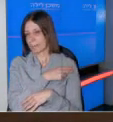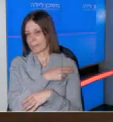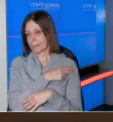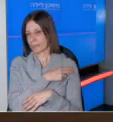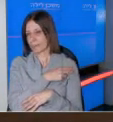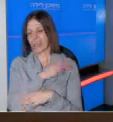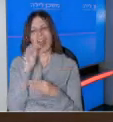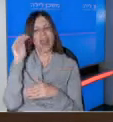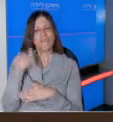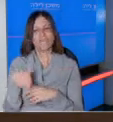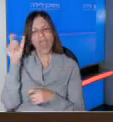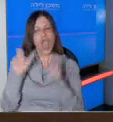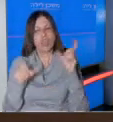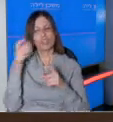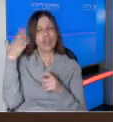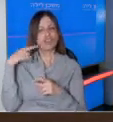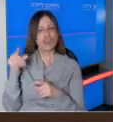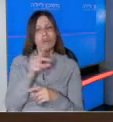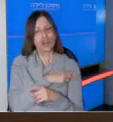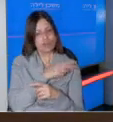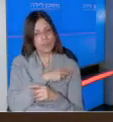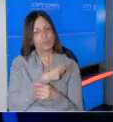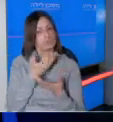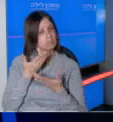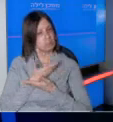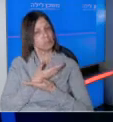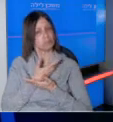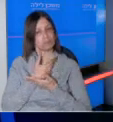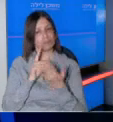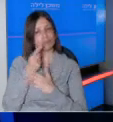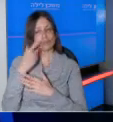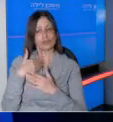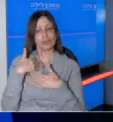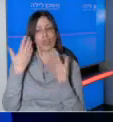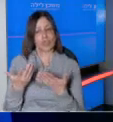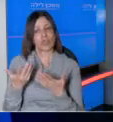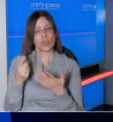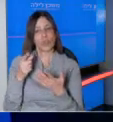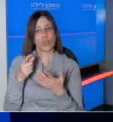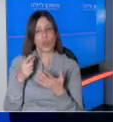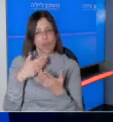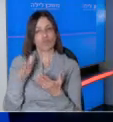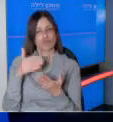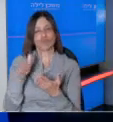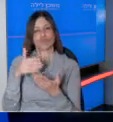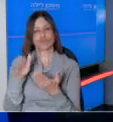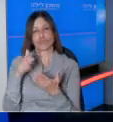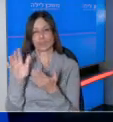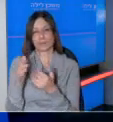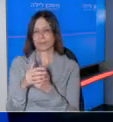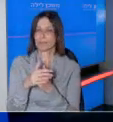יאמר, אלפי אנשים היו שם, השוטרים הכילו את האירוע, ונתנו לאנשים להפגין. זה התפקיד של השוטרים. זה מה שצריך להיות, זה